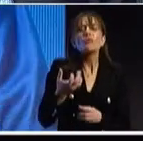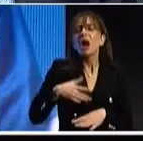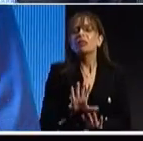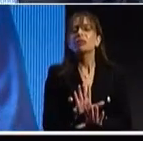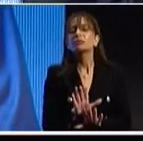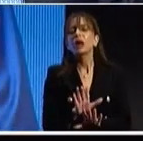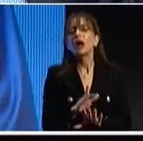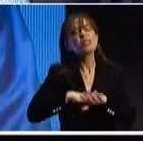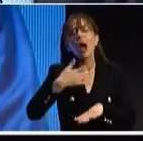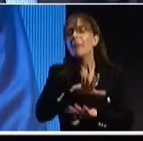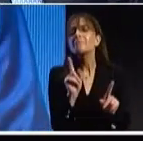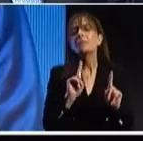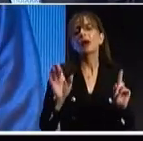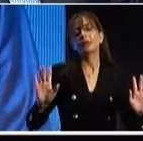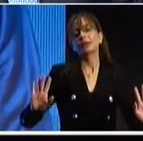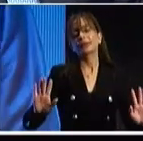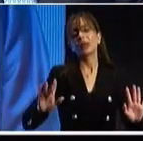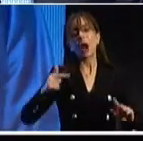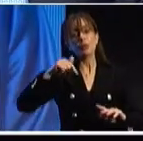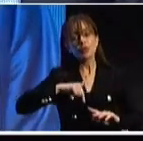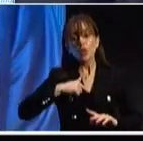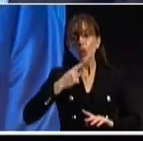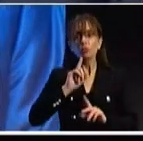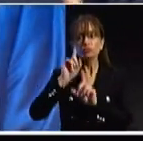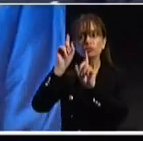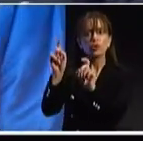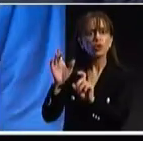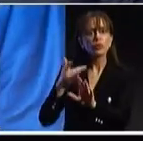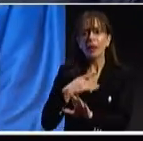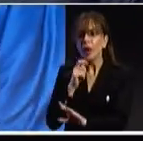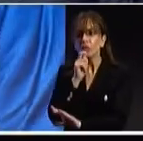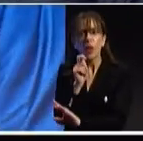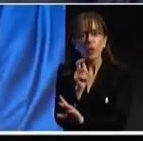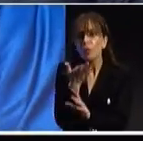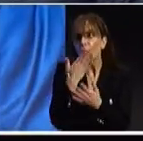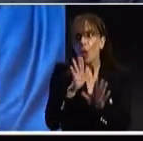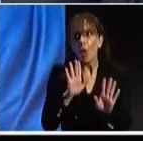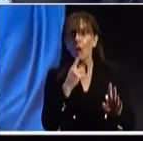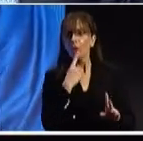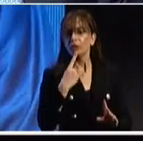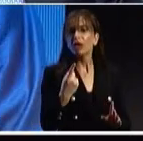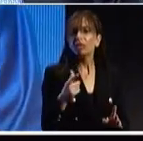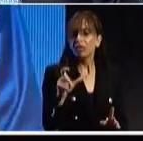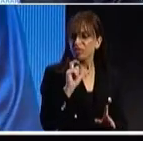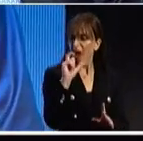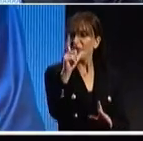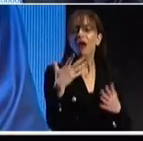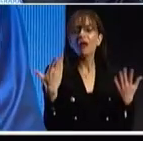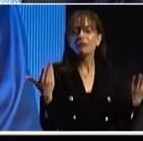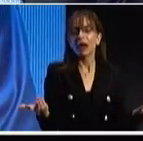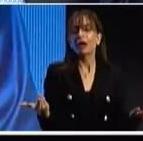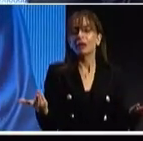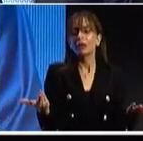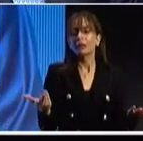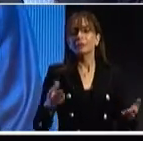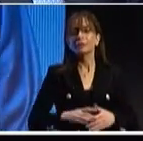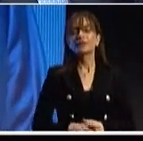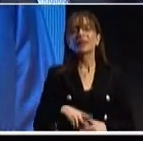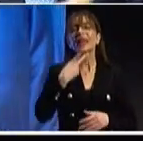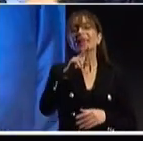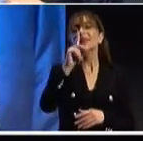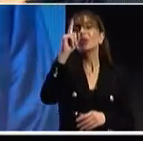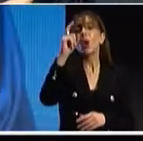Hatta bu sözler sorulduğunda da biz böyle bir söz vermedik gibi bir cevapla karşılaştık.